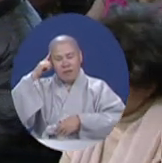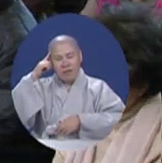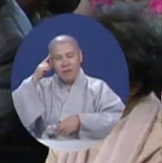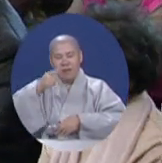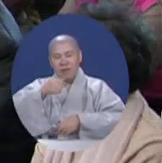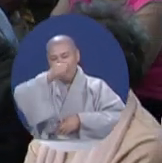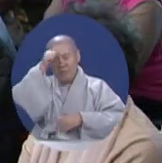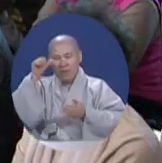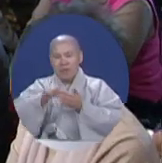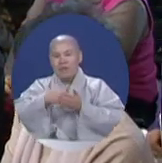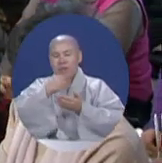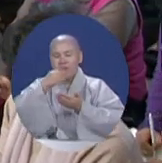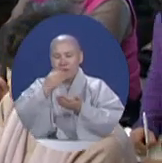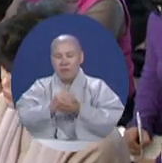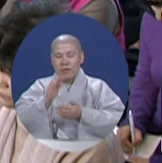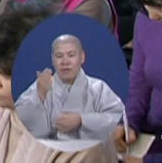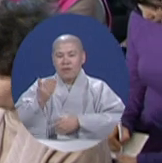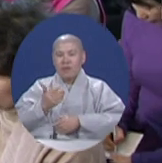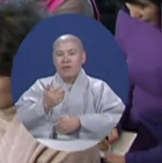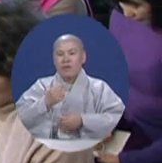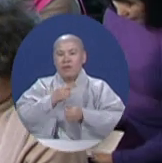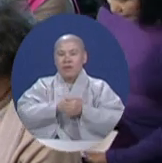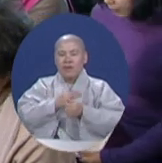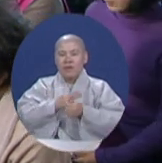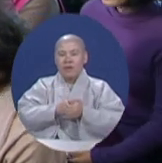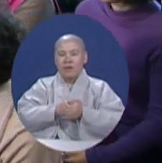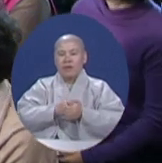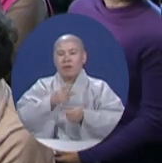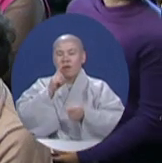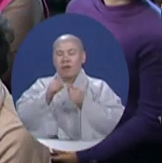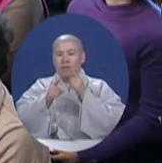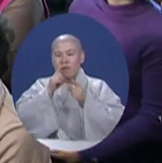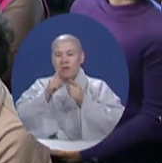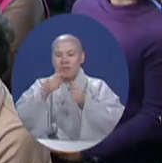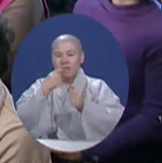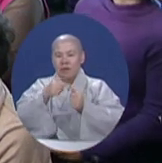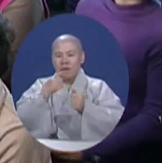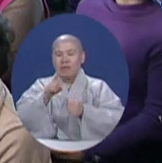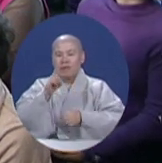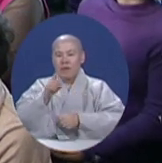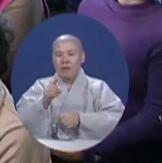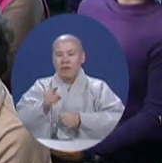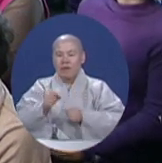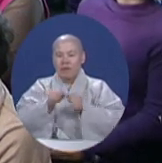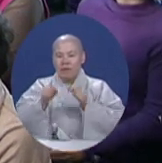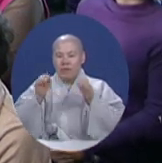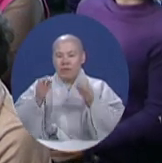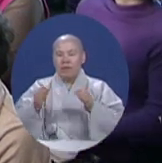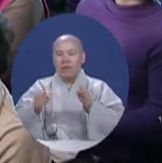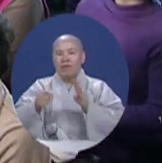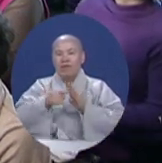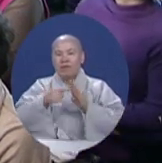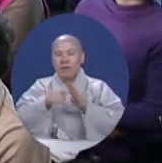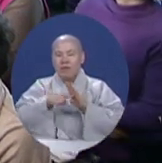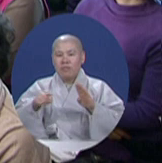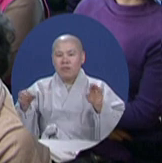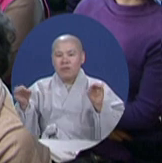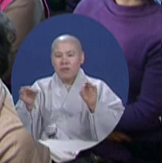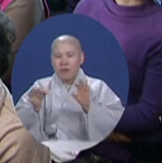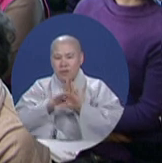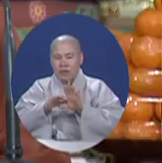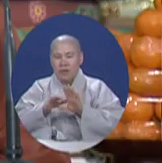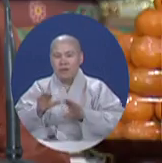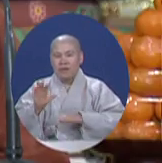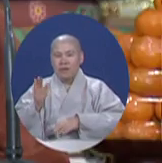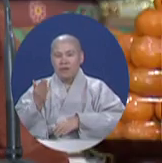그래서 이 스승의 몽둥이 한마디가 무진 억겁의 업장을 녹여주는 거예요. 아니다. 딱 때려버리면 그냥